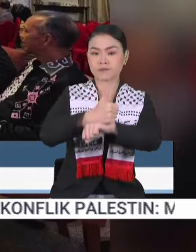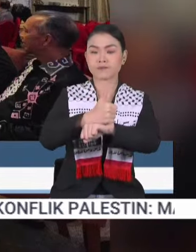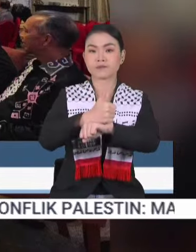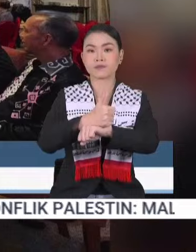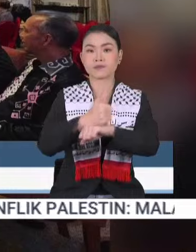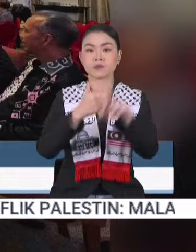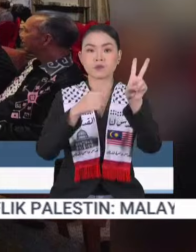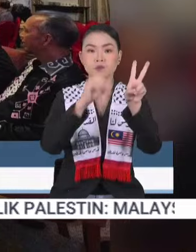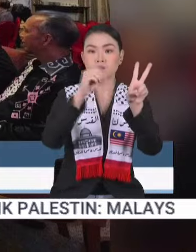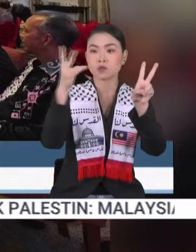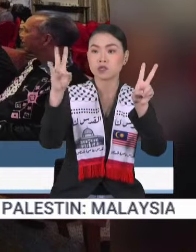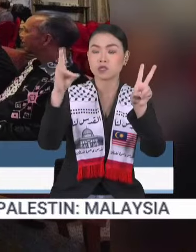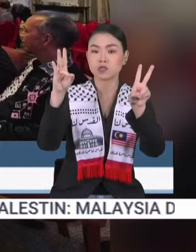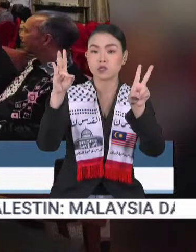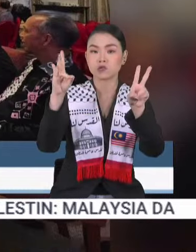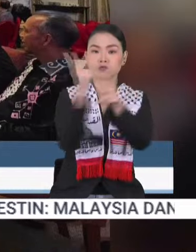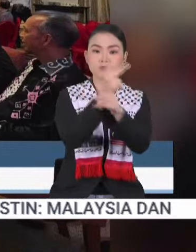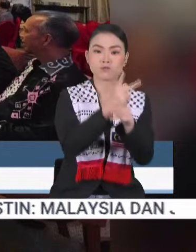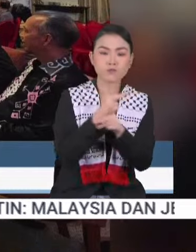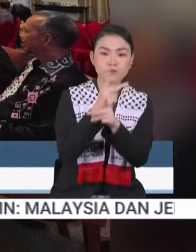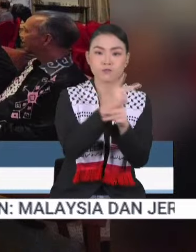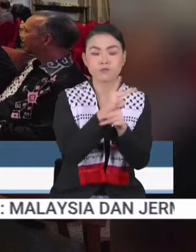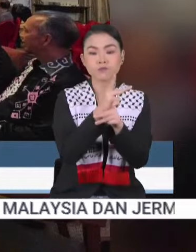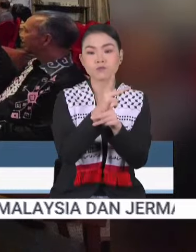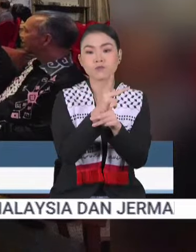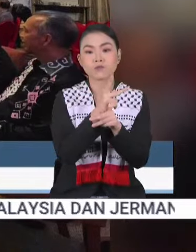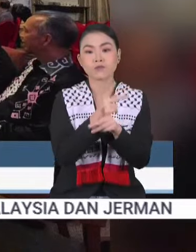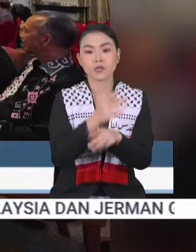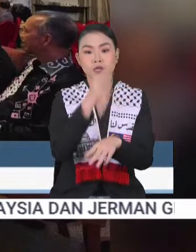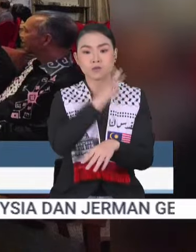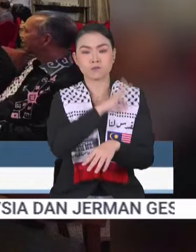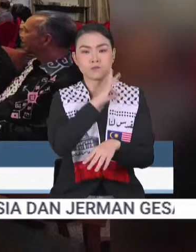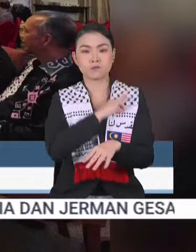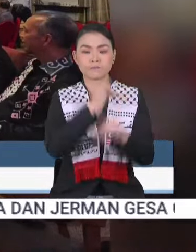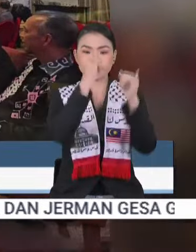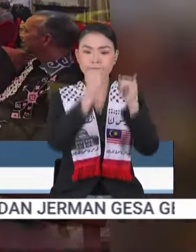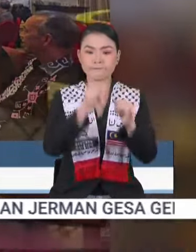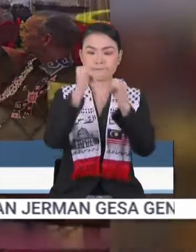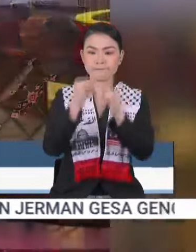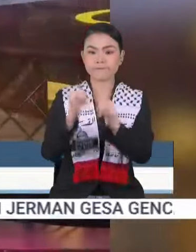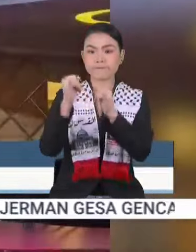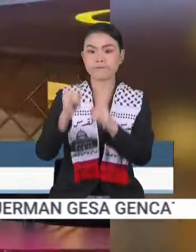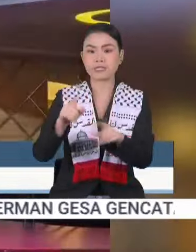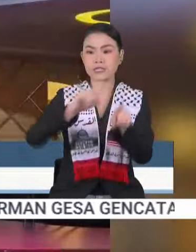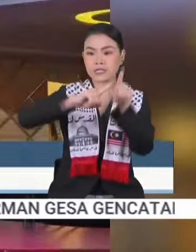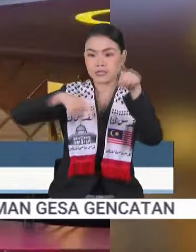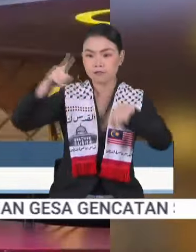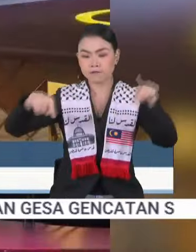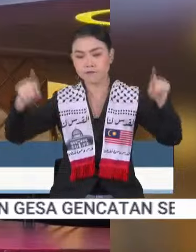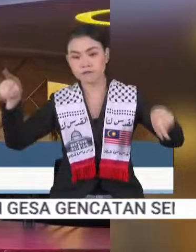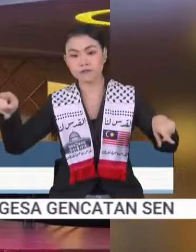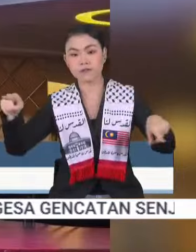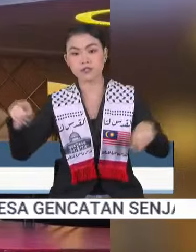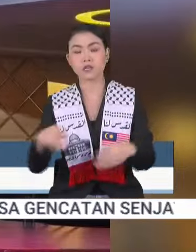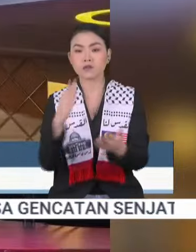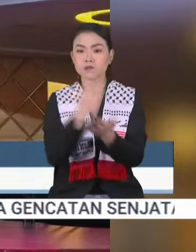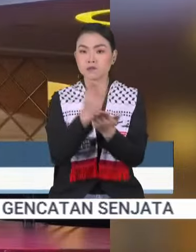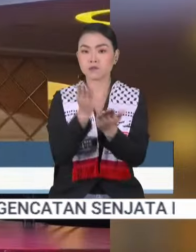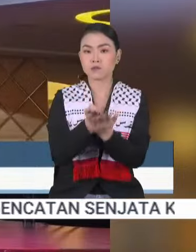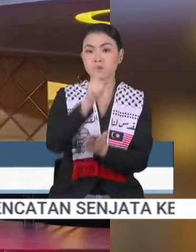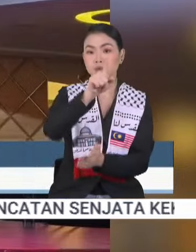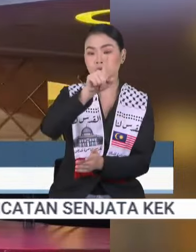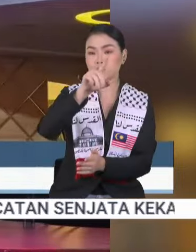dalam melindungi hak dan kepentingan setiap kaum dan agama dengan peruntukan tahunan rm110 juta tahun